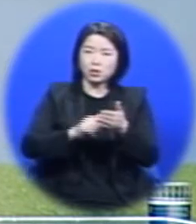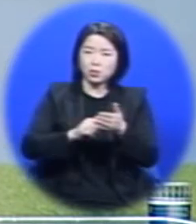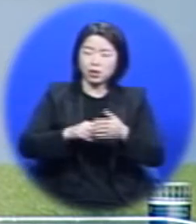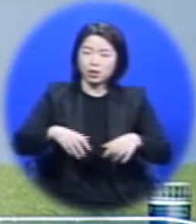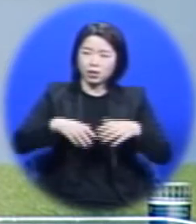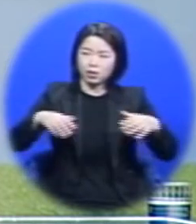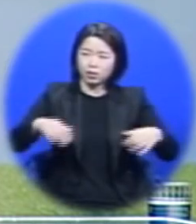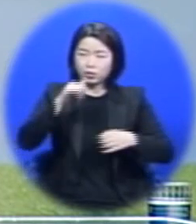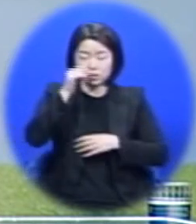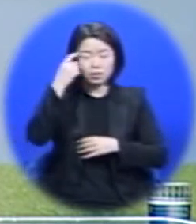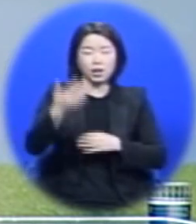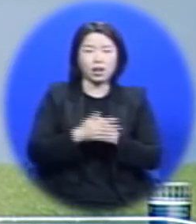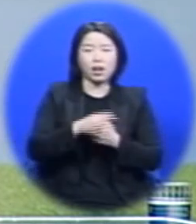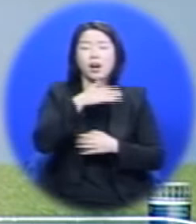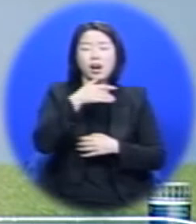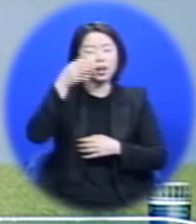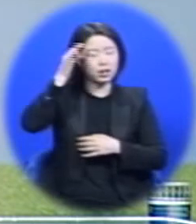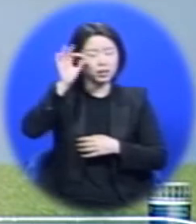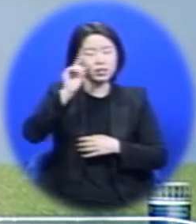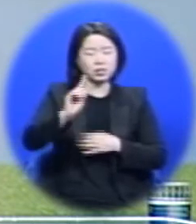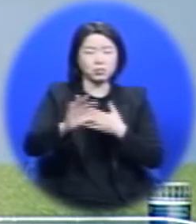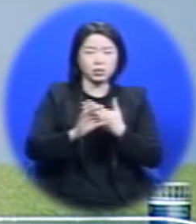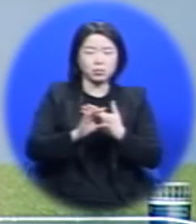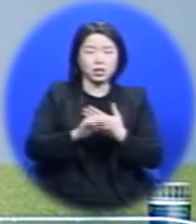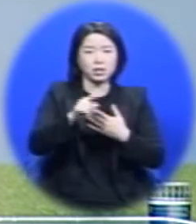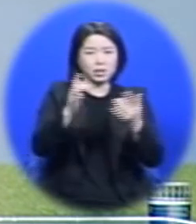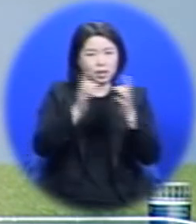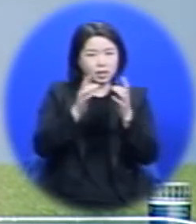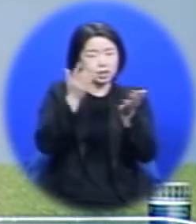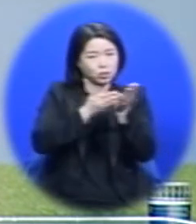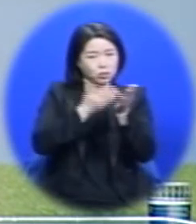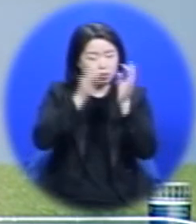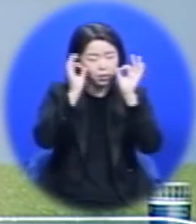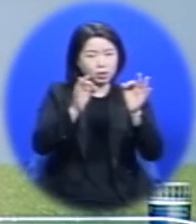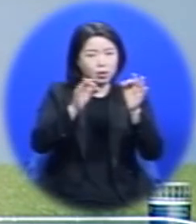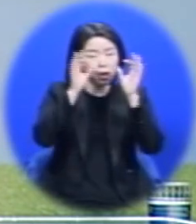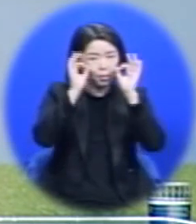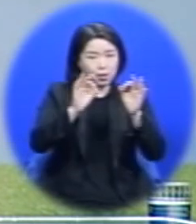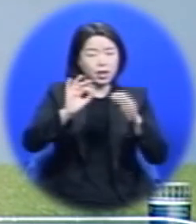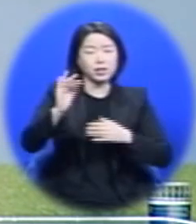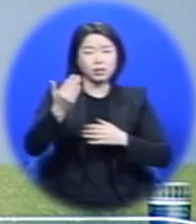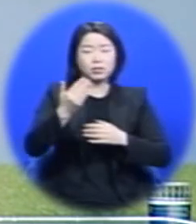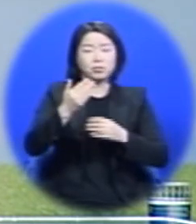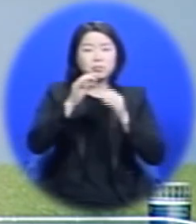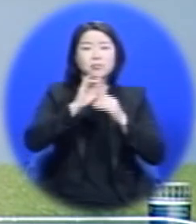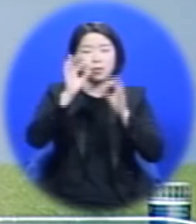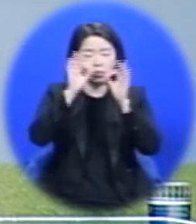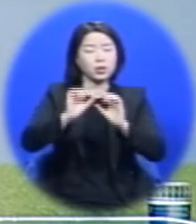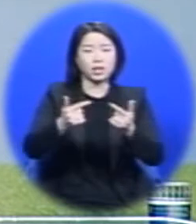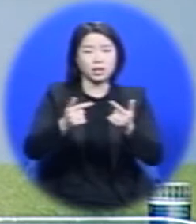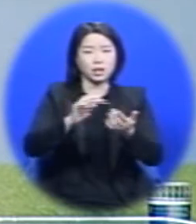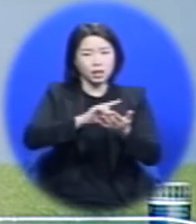생기나. 아, 깨달아지는 것이 그렇게 뉴스를 볼 때 꼭 봐야 되는 것만 봐지는 게 아닙니다.